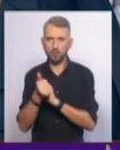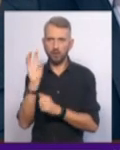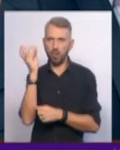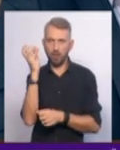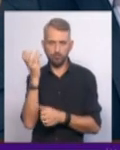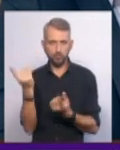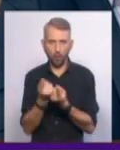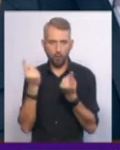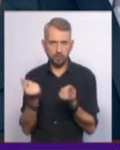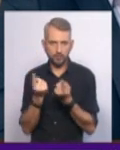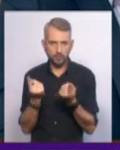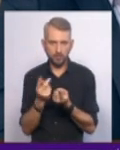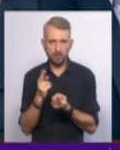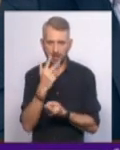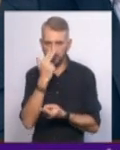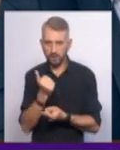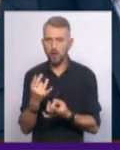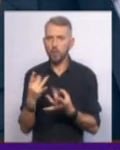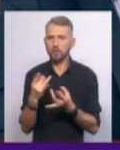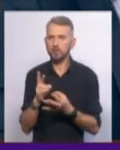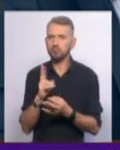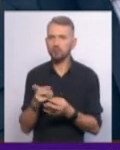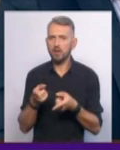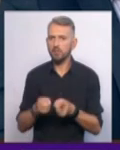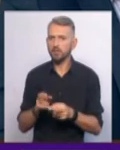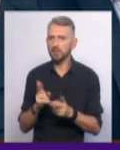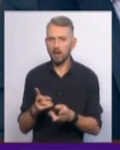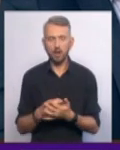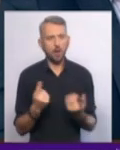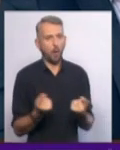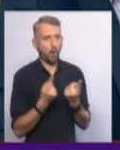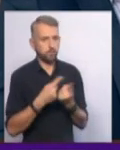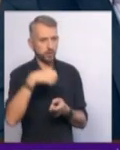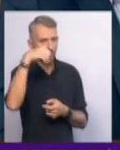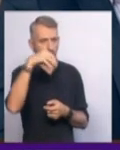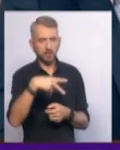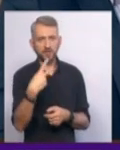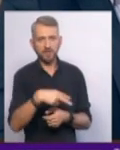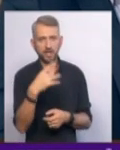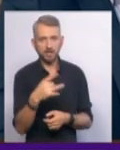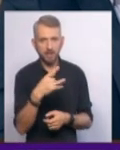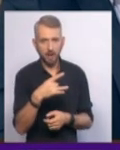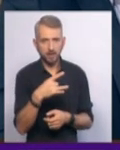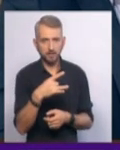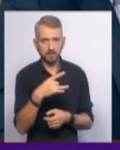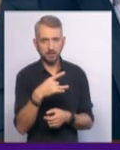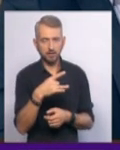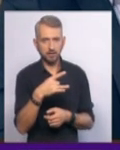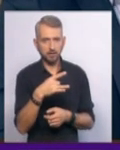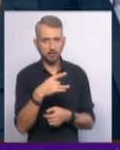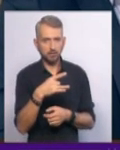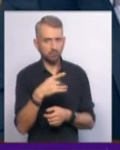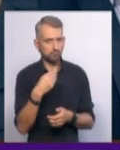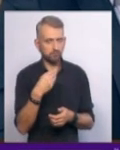звичайне стандартне освітлення, як ми звикли. Розкажіть, як це насправді відбувається? Стандартне освітлення приблизно в 20 разів